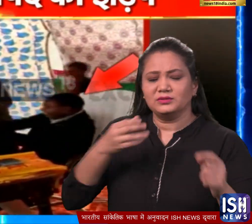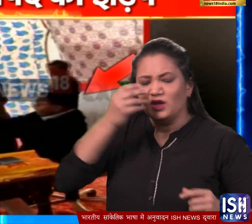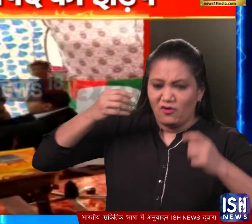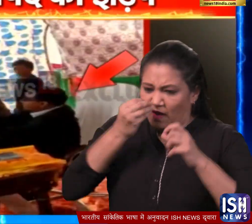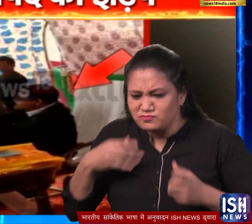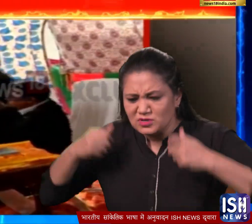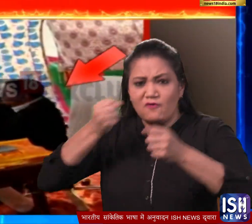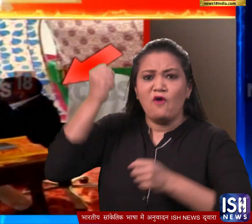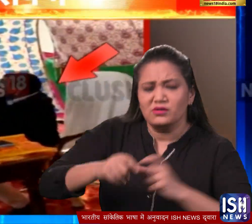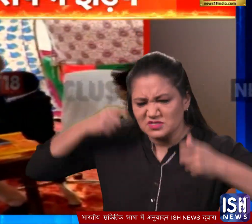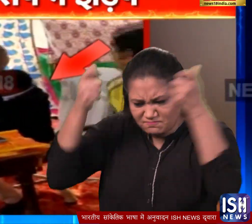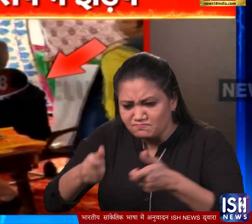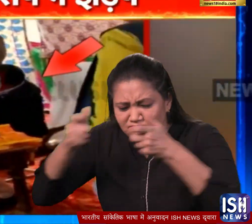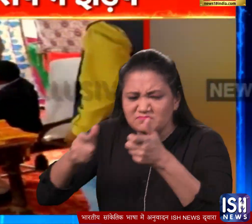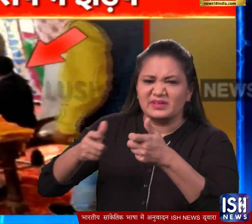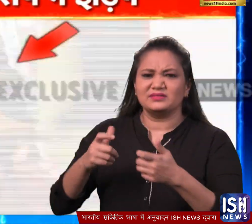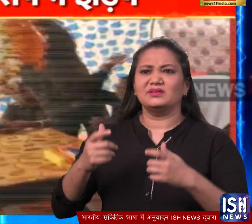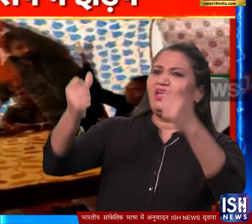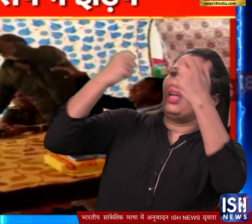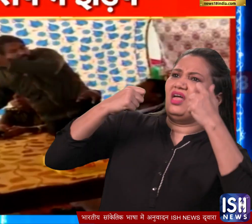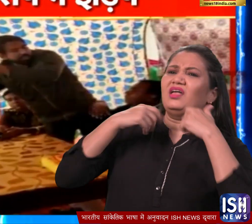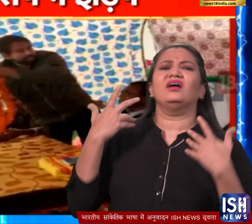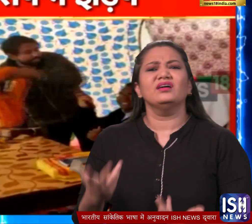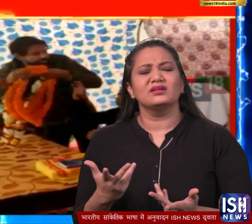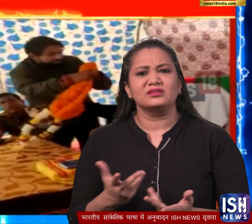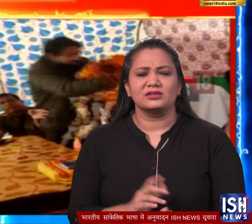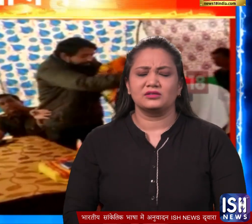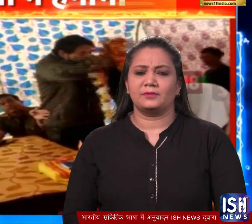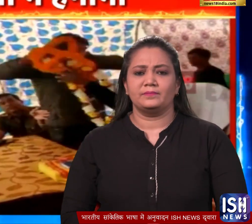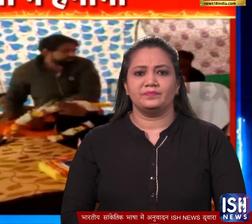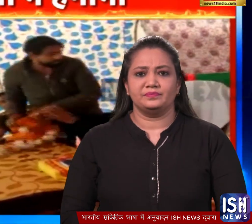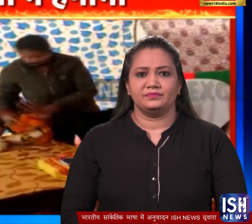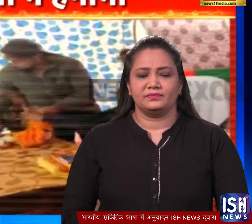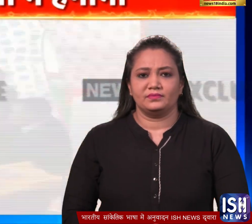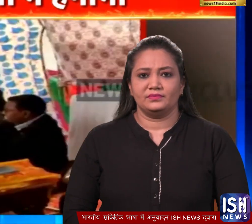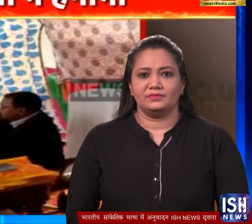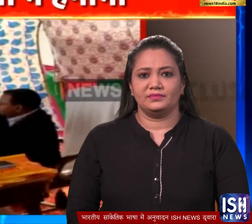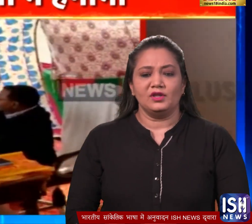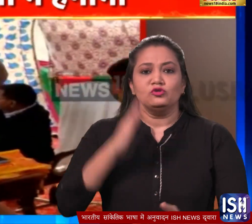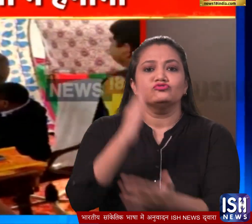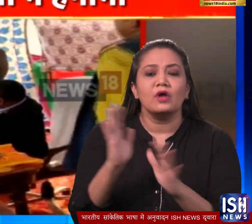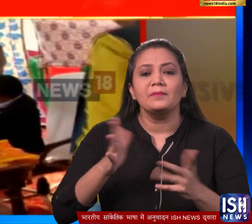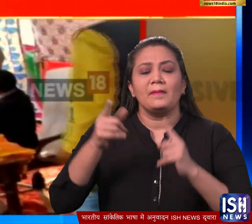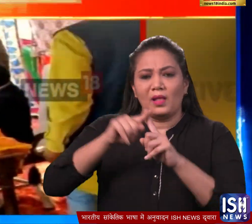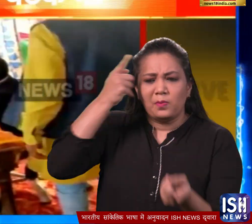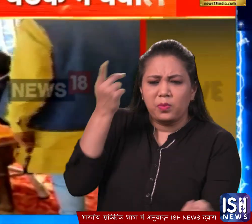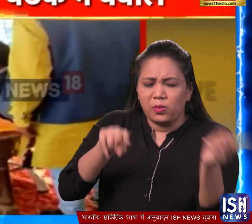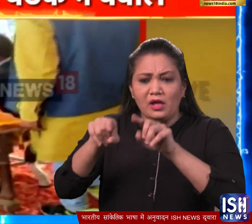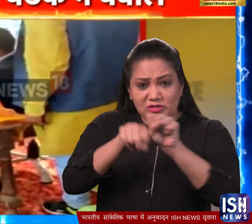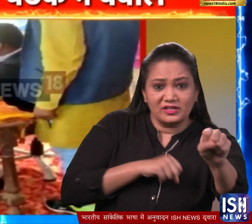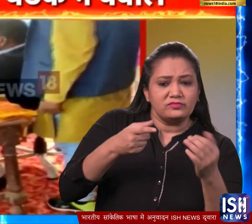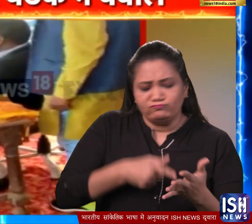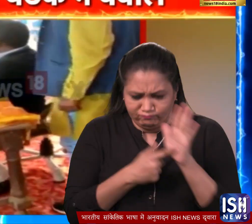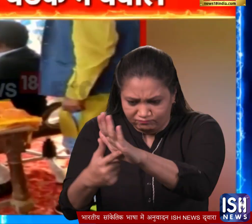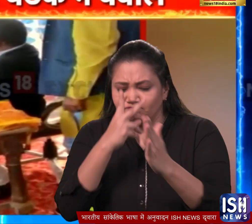को जबरन फूल माला पहनाने की कोशिश करने लगे। अरे यार, ये कौन बात बोली यार? वो यही नहीं रुके और घोटाले के आरोप